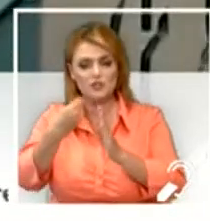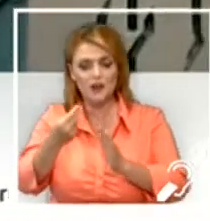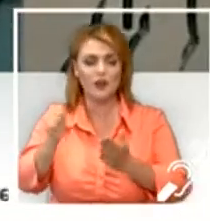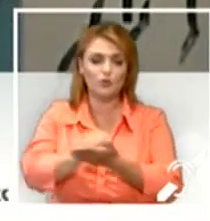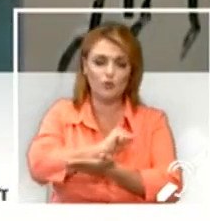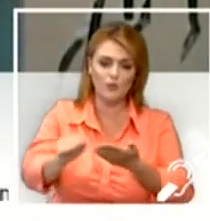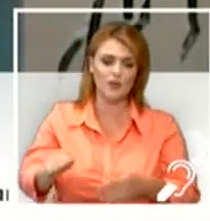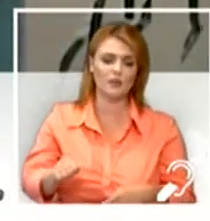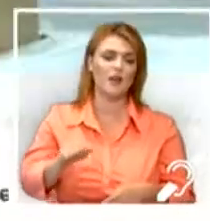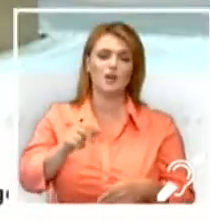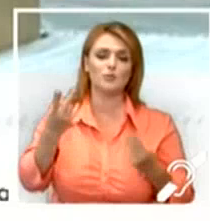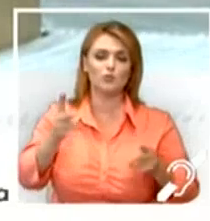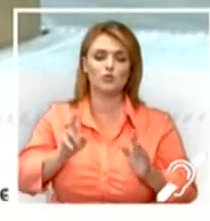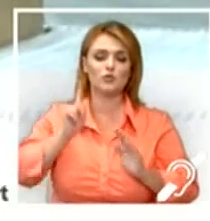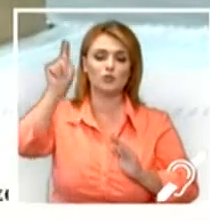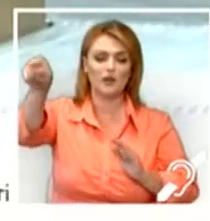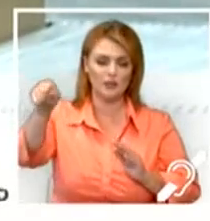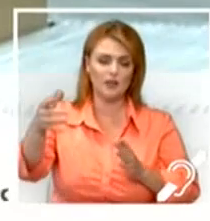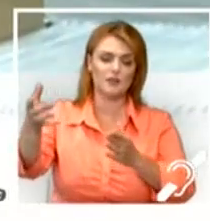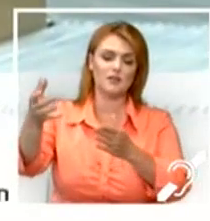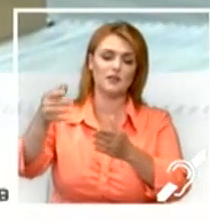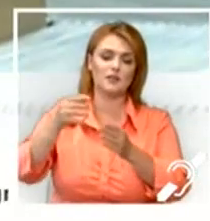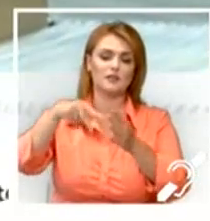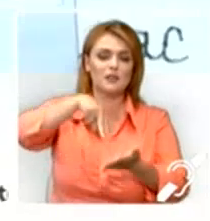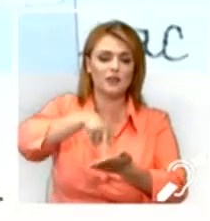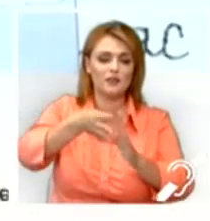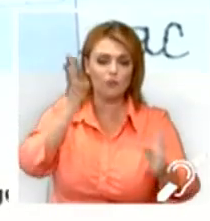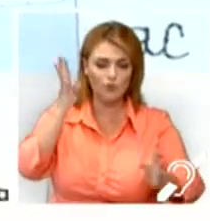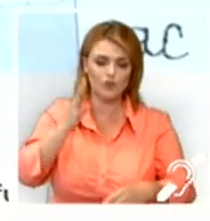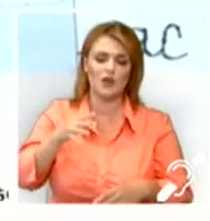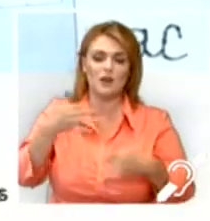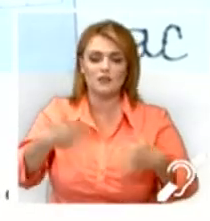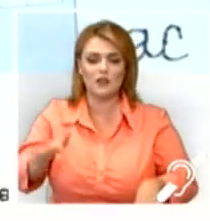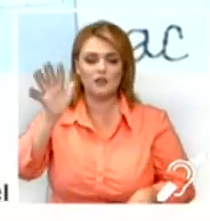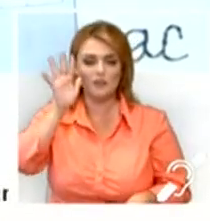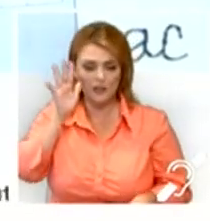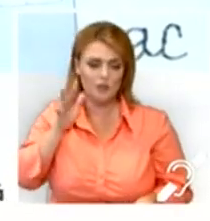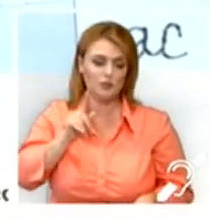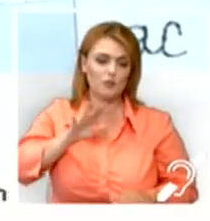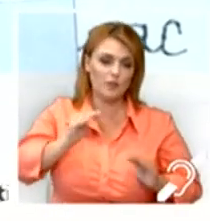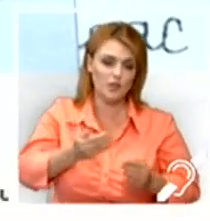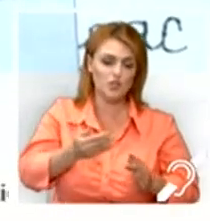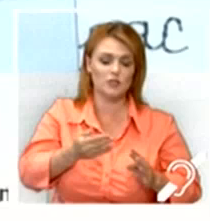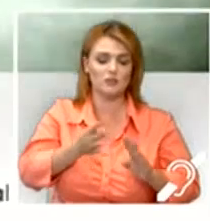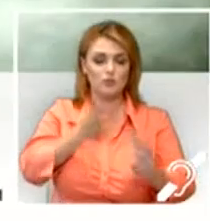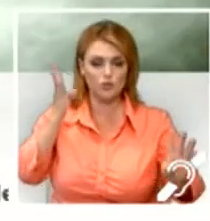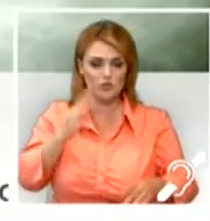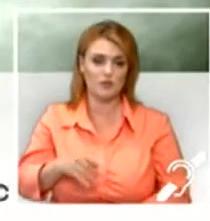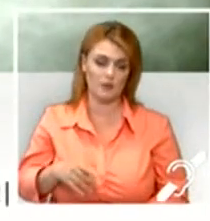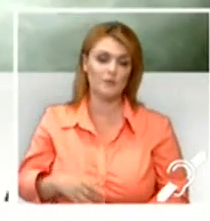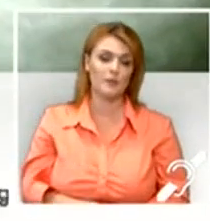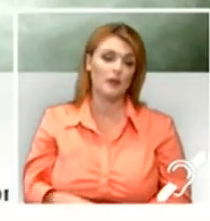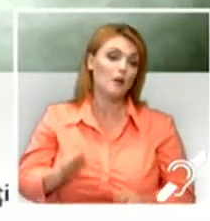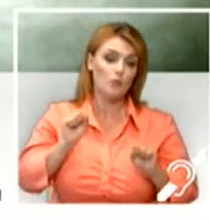Plasarea comenzii, urmărirea trimiterii, precum și achitarea costurilor pentru livrare, pot fi efectuate online în condiții